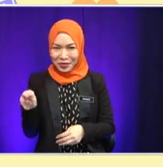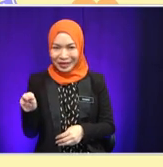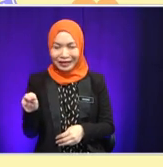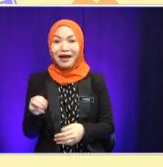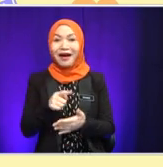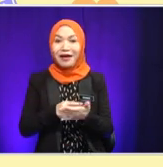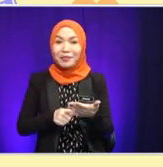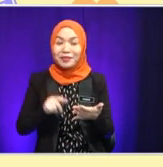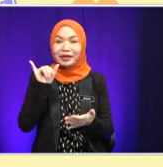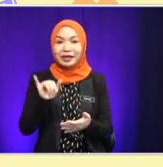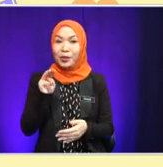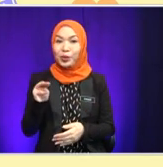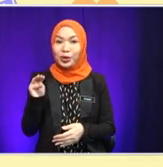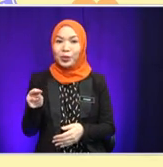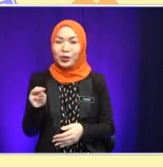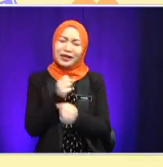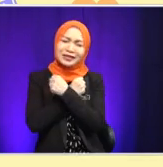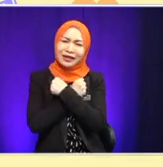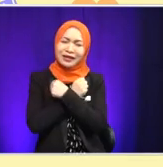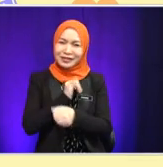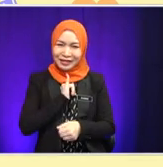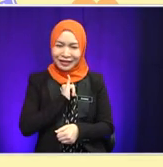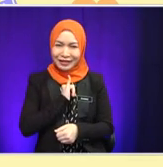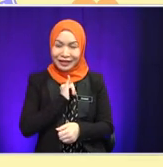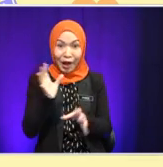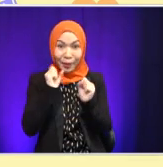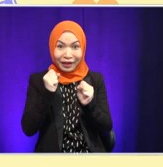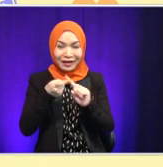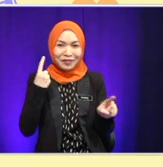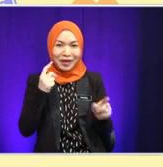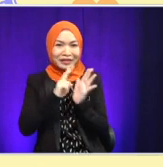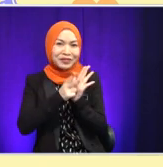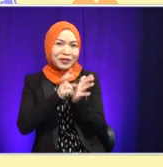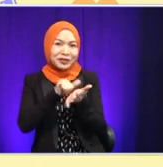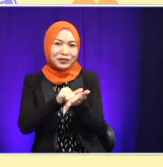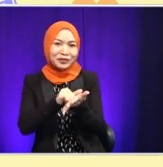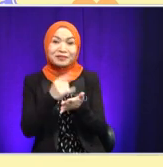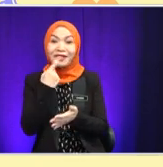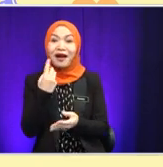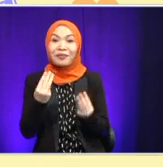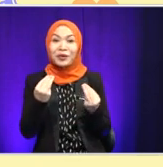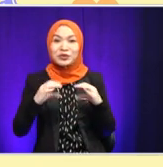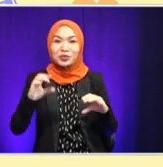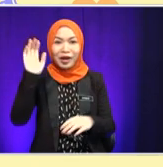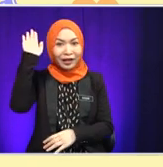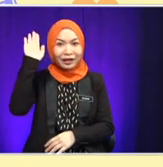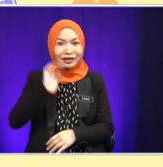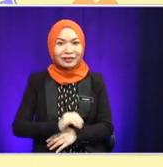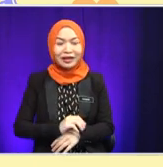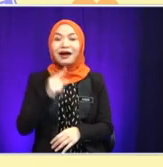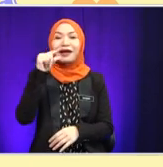kesayangan saya dapat pahami daripada video tersebut Oke saya pura Jawa angkat tangan cepat Oh Ganes Oke terima